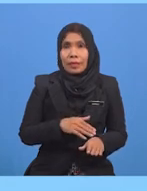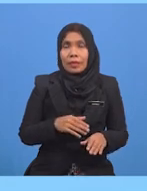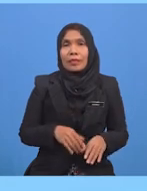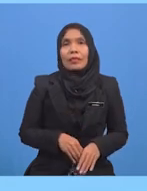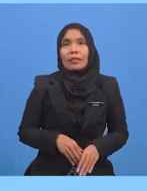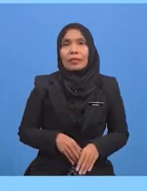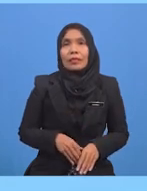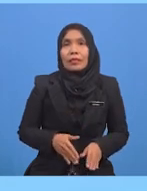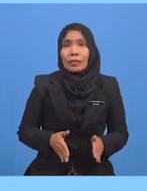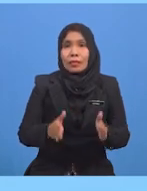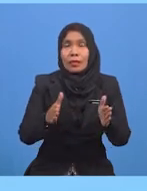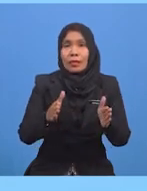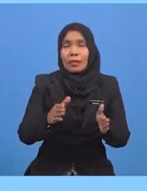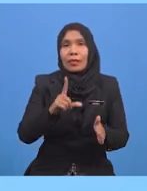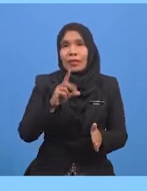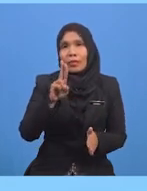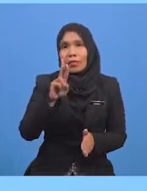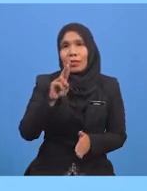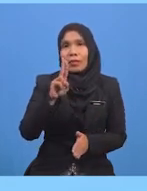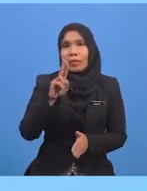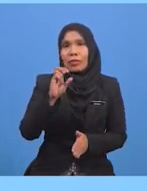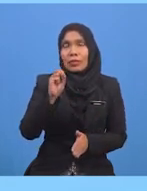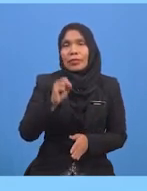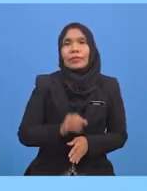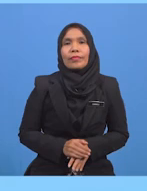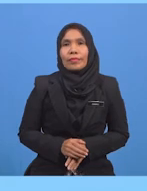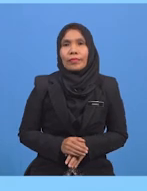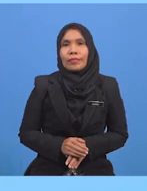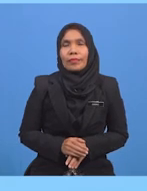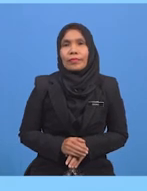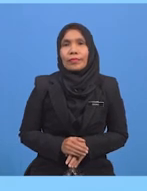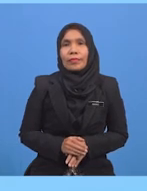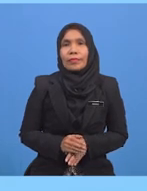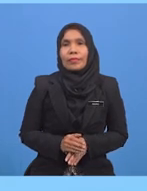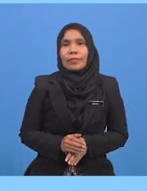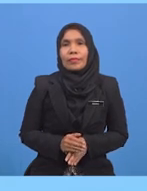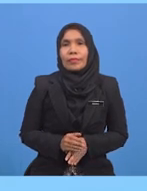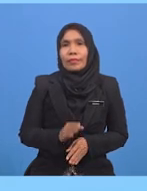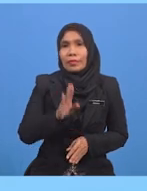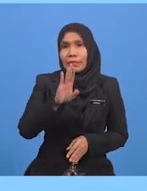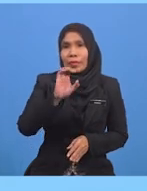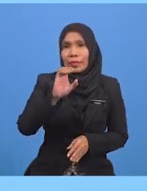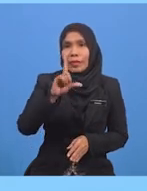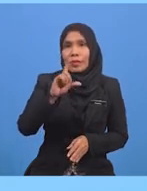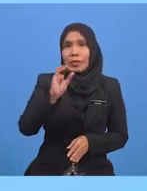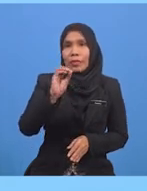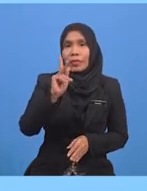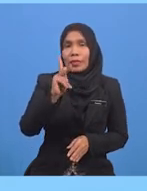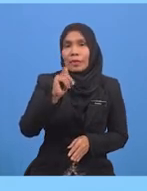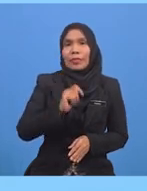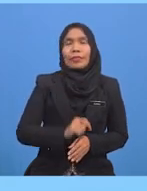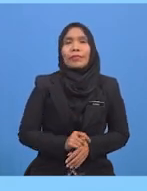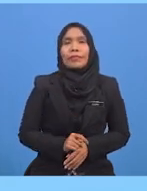Kemudian dia membelok 8 darjah ke kiri dan berlari selama